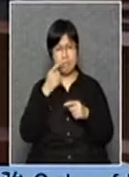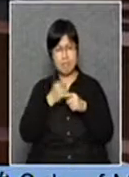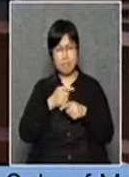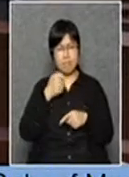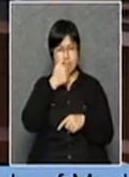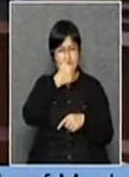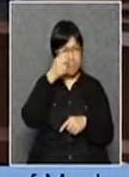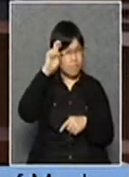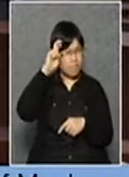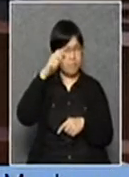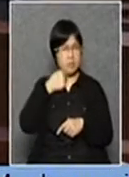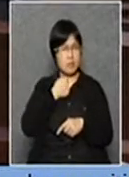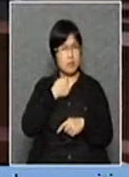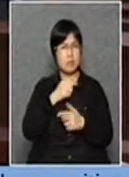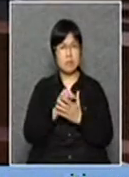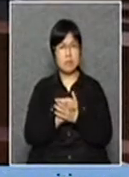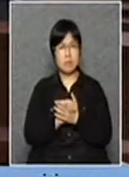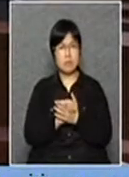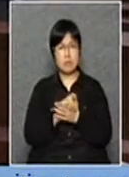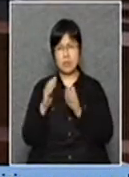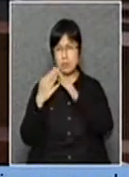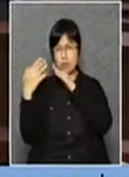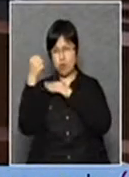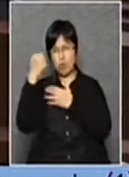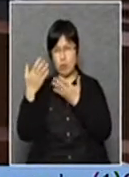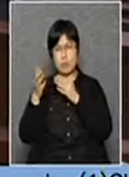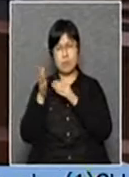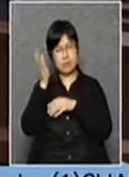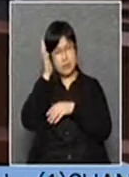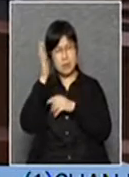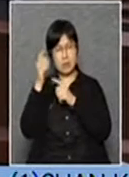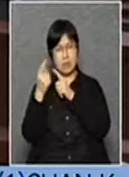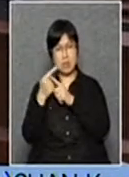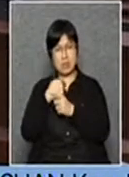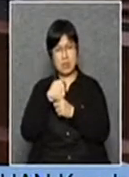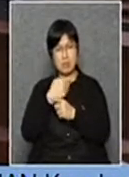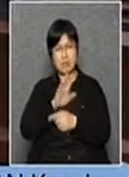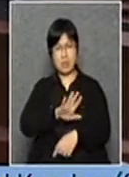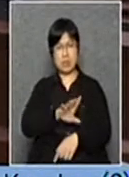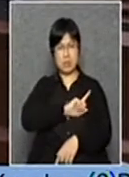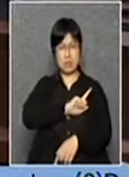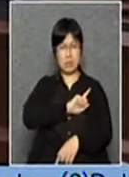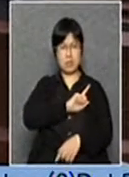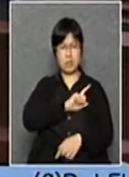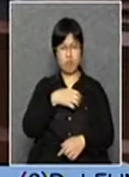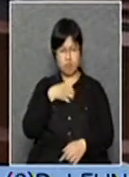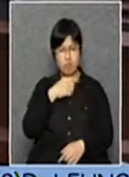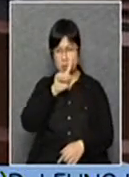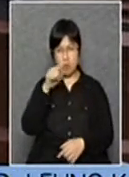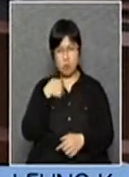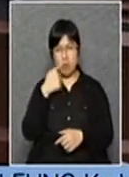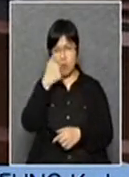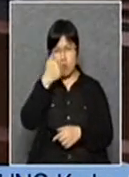一下業主或者住客的需要，而不是自己覺得哪樣特別